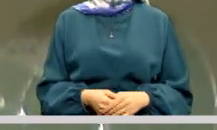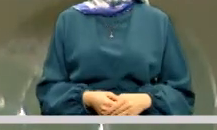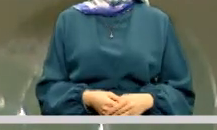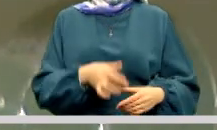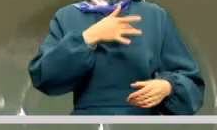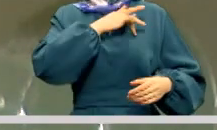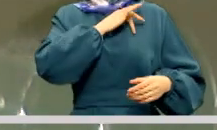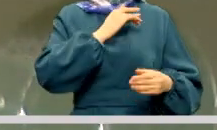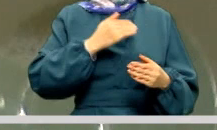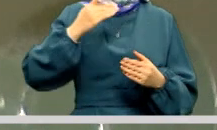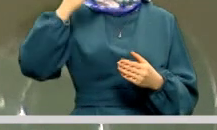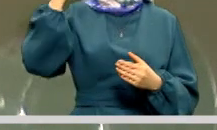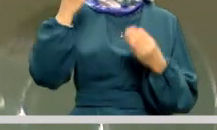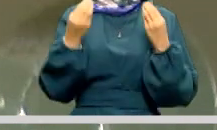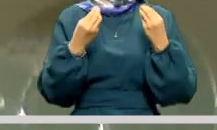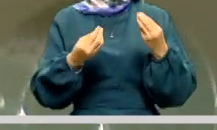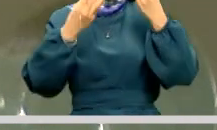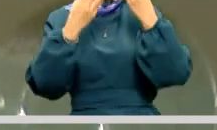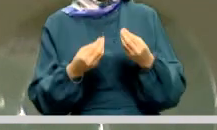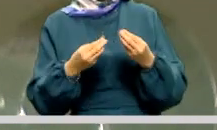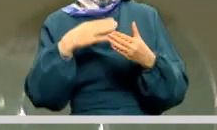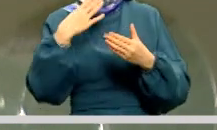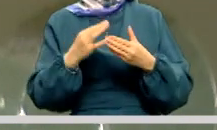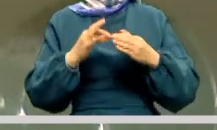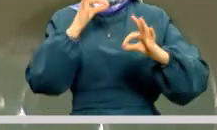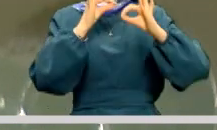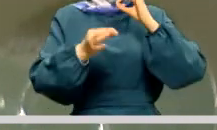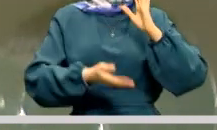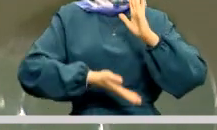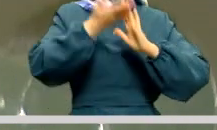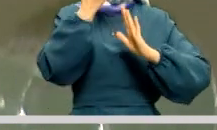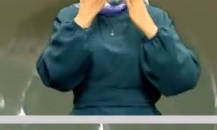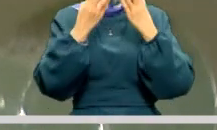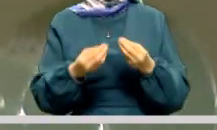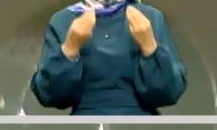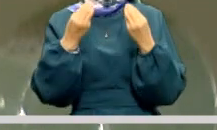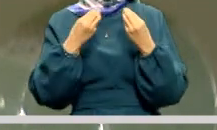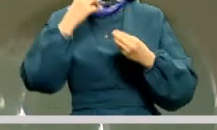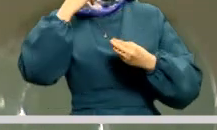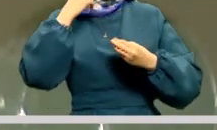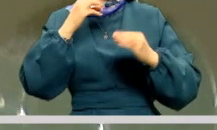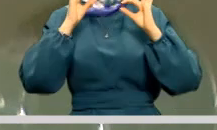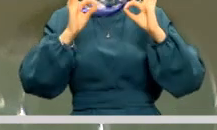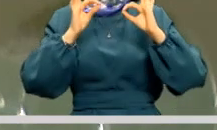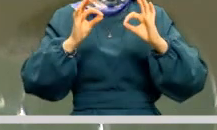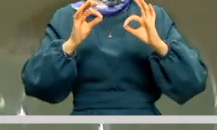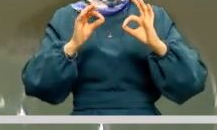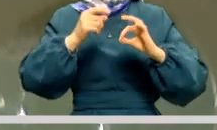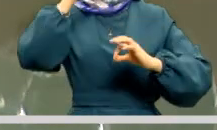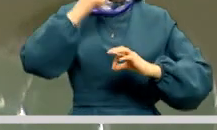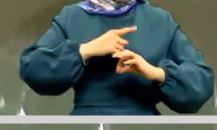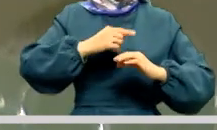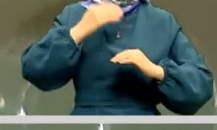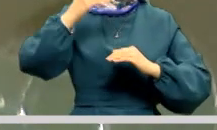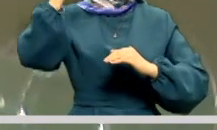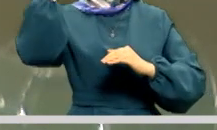imanı daha işte iyi olanın ya da takvası daha yüksek olanın güzel ahlakı her zaman orantılı bir şekilde ilerler güzel